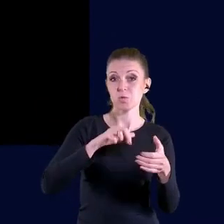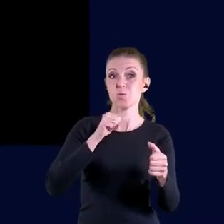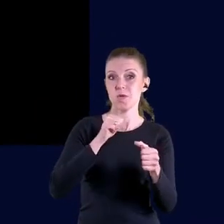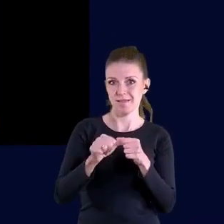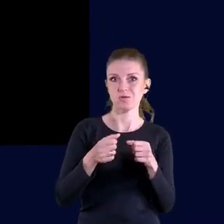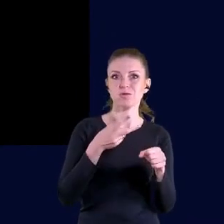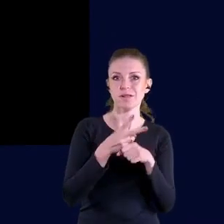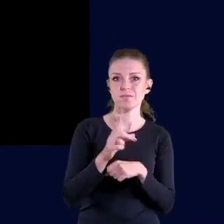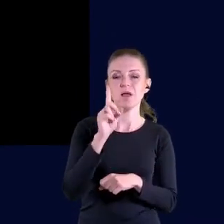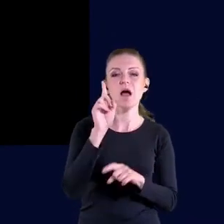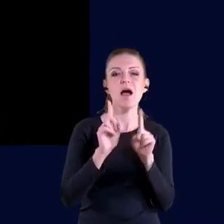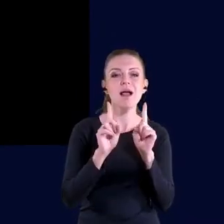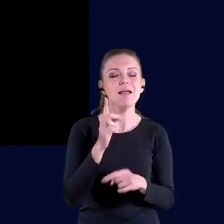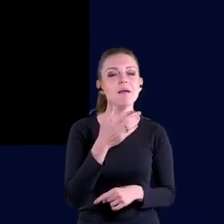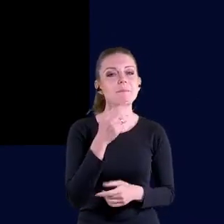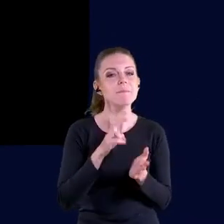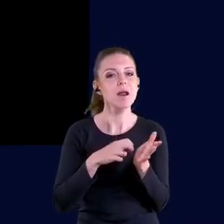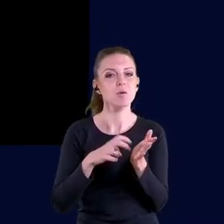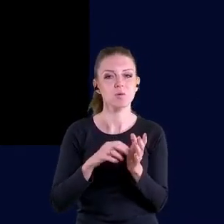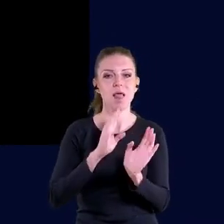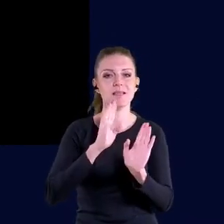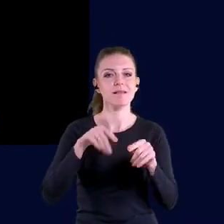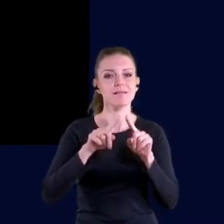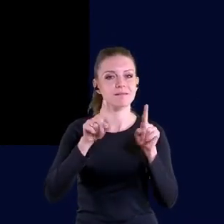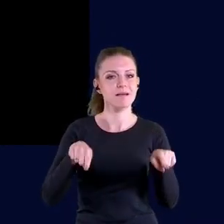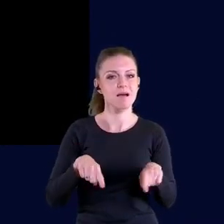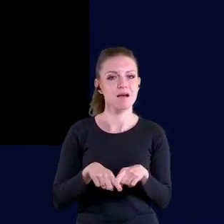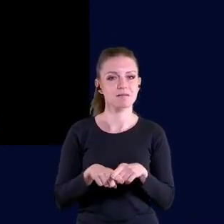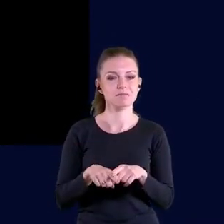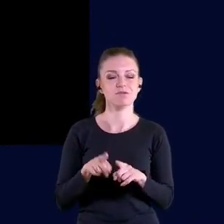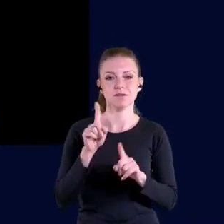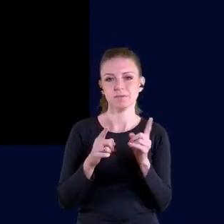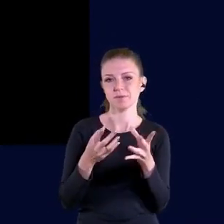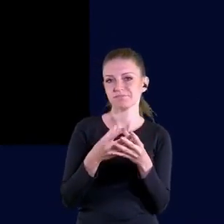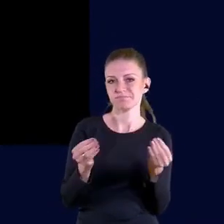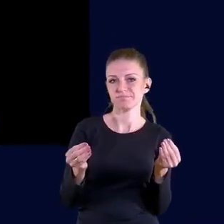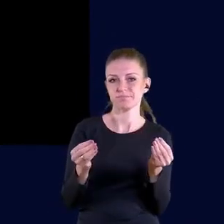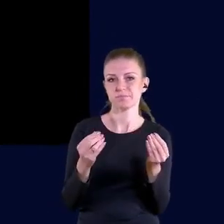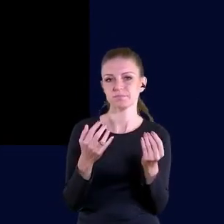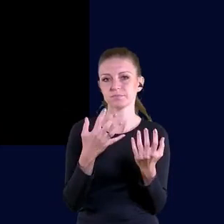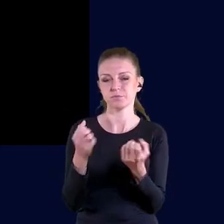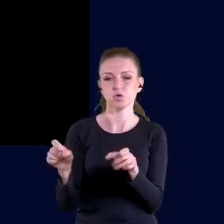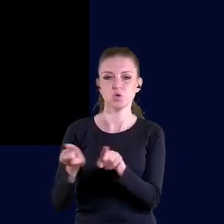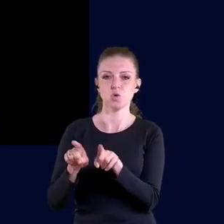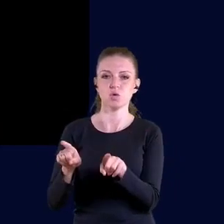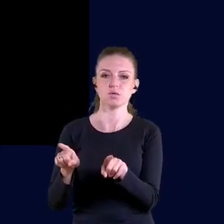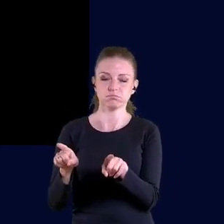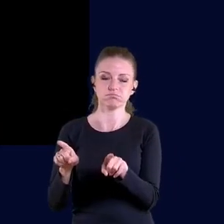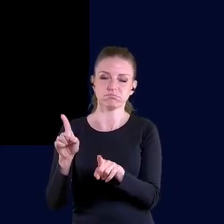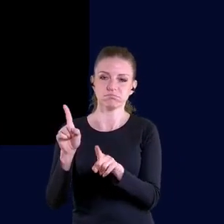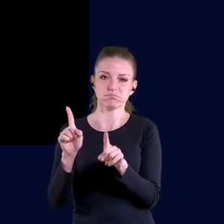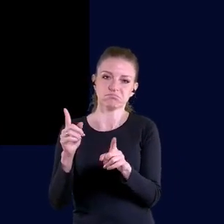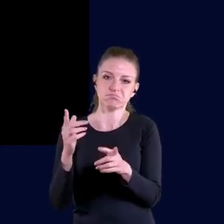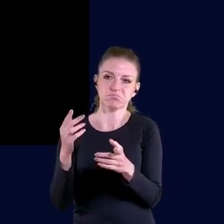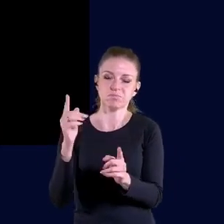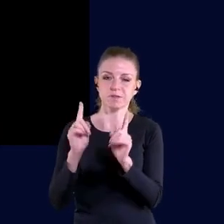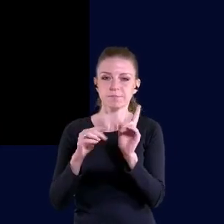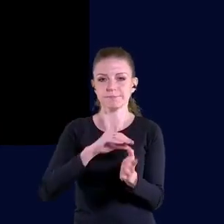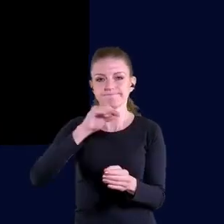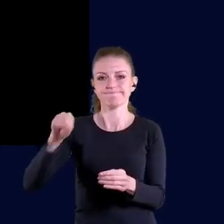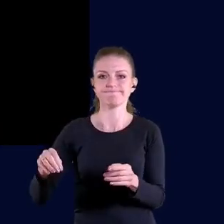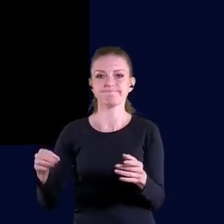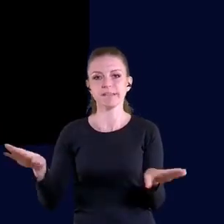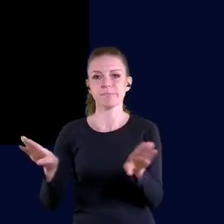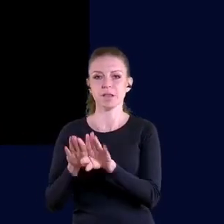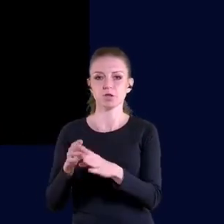licencją czasami znikają za w tym zamkniętym dostępie także tutaj są dość duże ruchy że